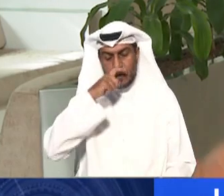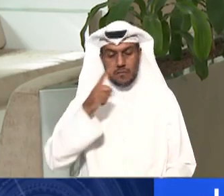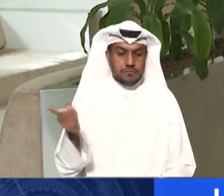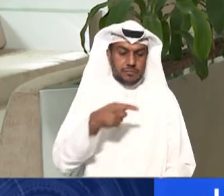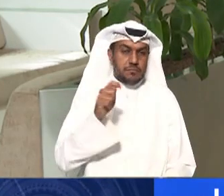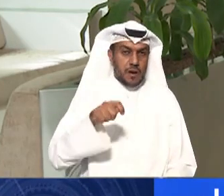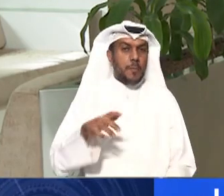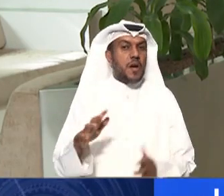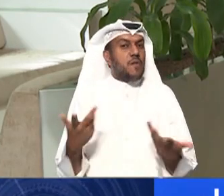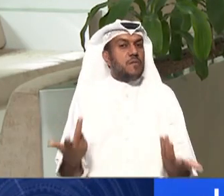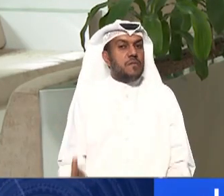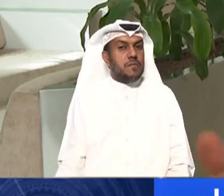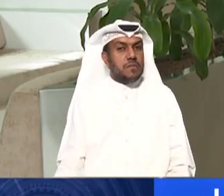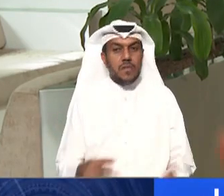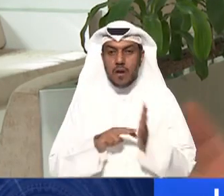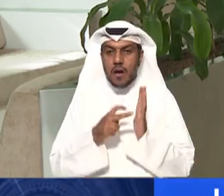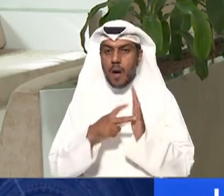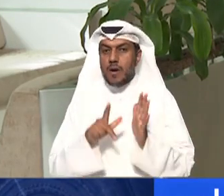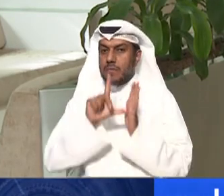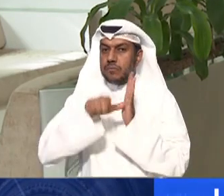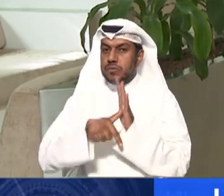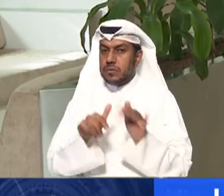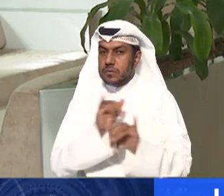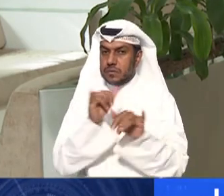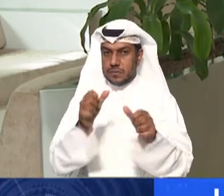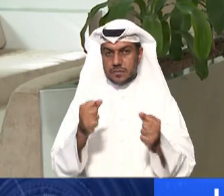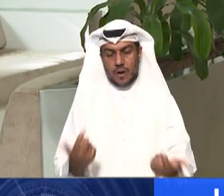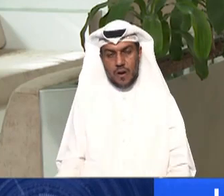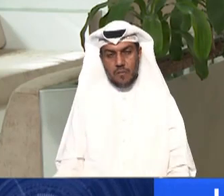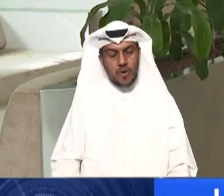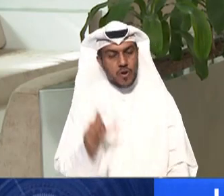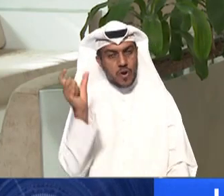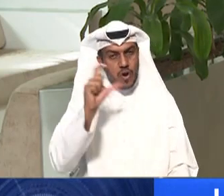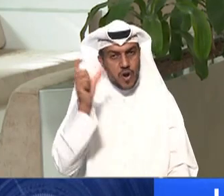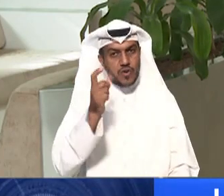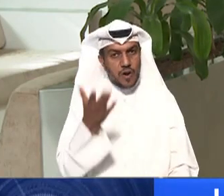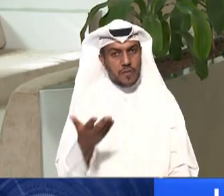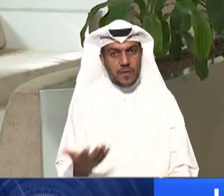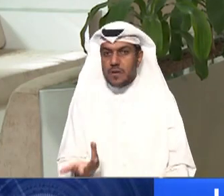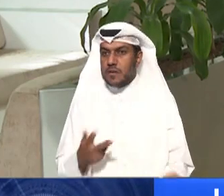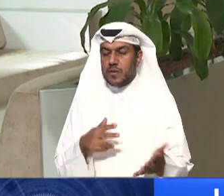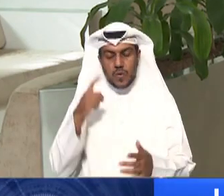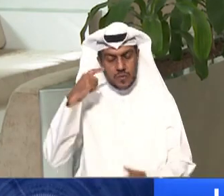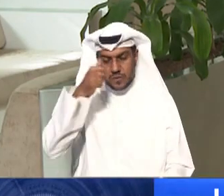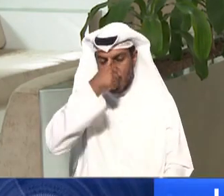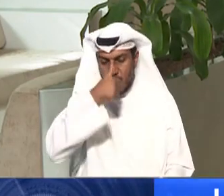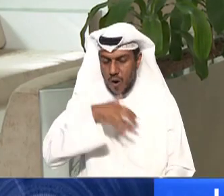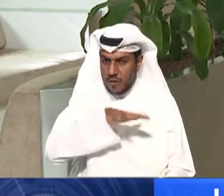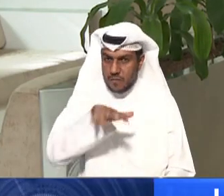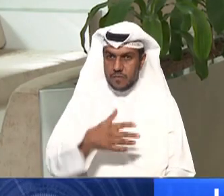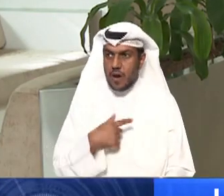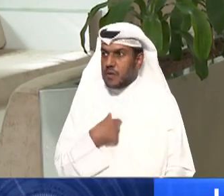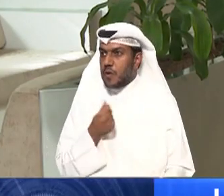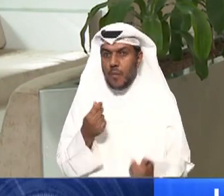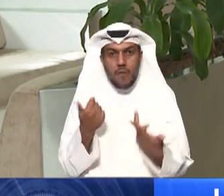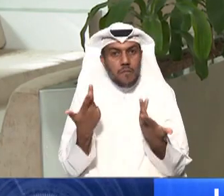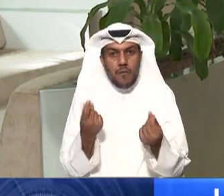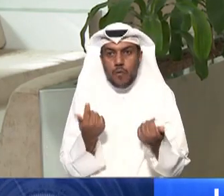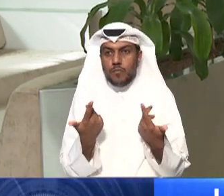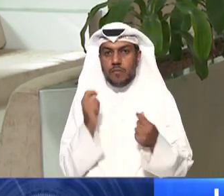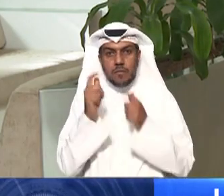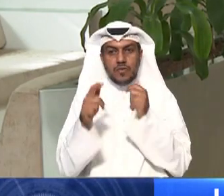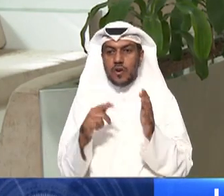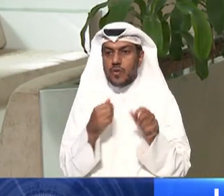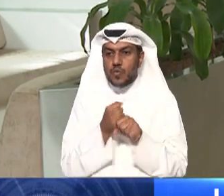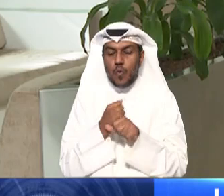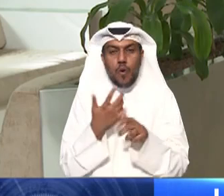سداد قيم هذه التكاليف الثابتة المتمثلة بالأجور والإيجارات في ظل عدم وجود تدفقات نقدية طيلة هذه الفترة. هذا المشروع بقانون